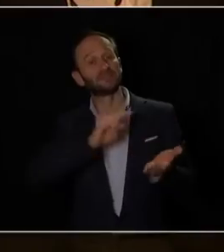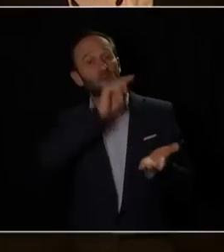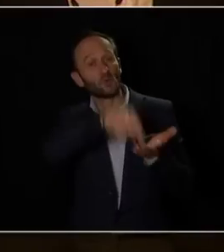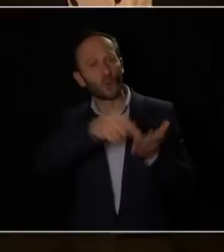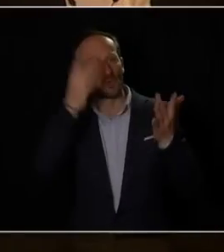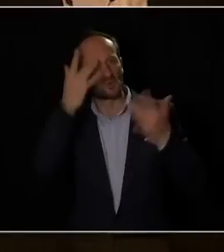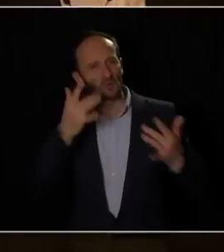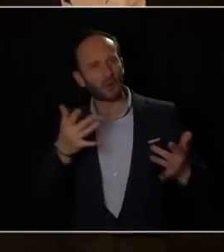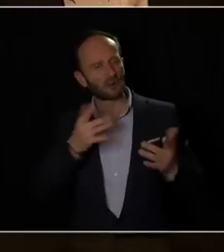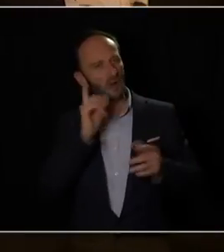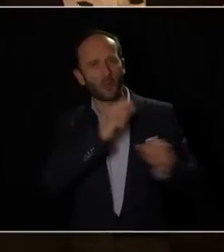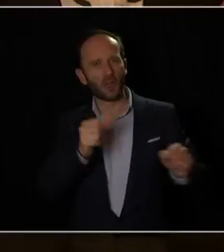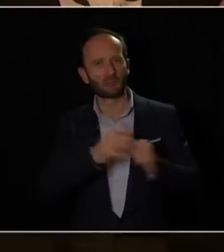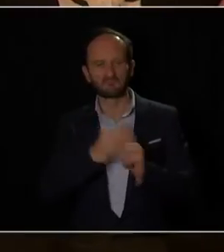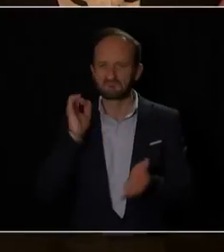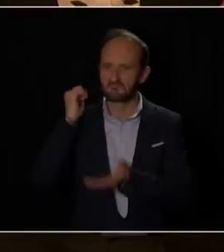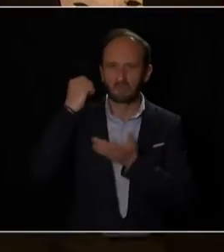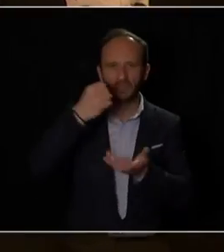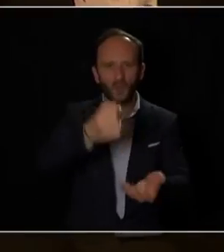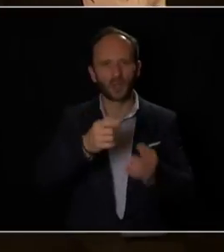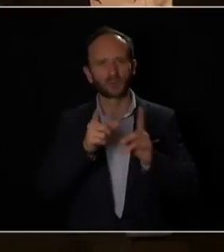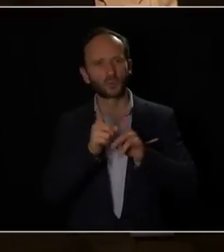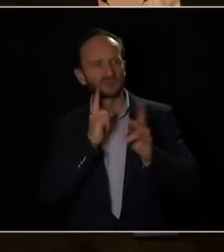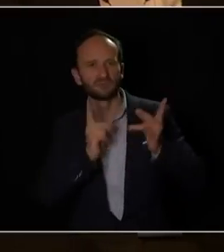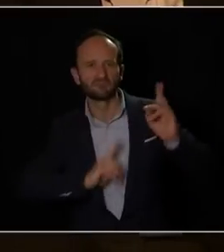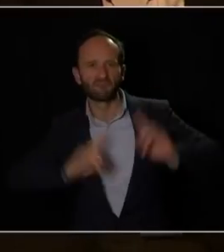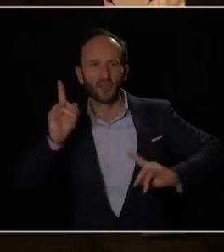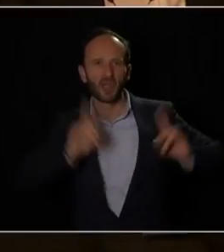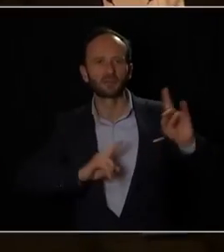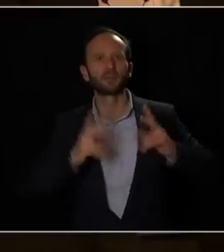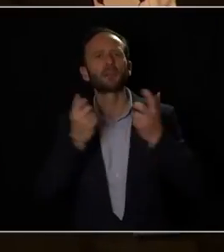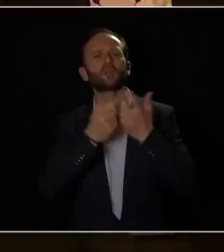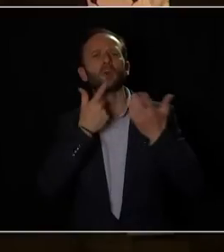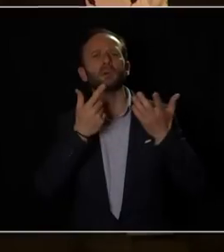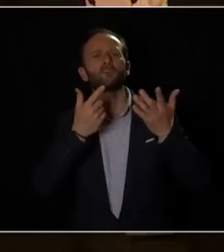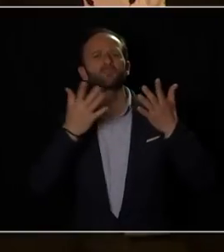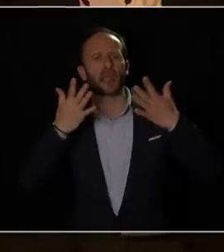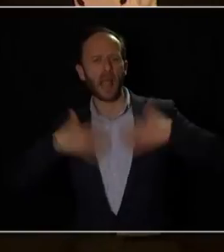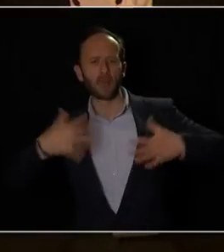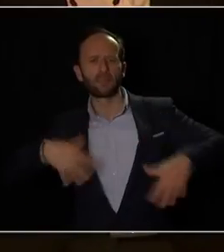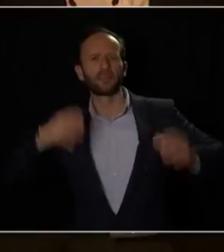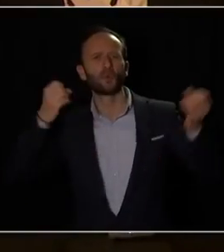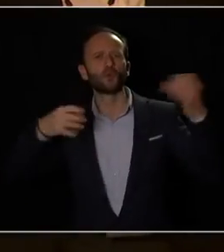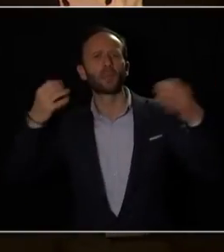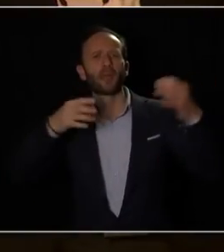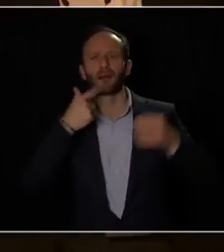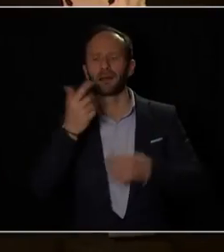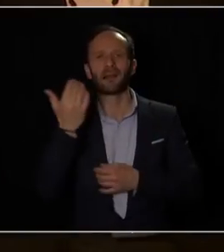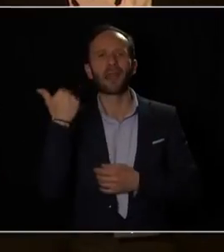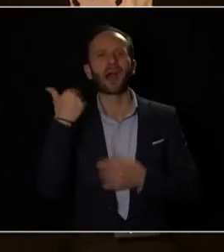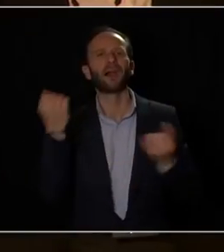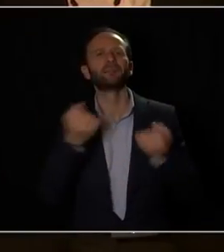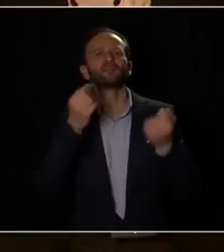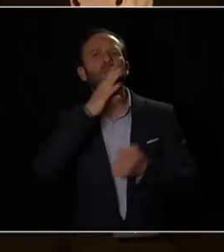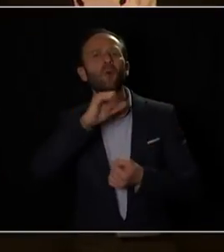patrimoniales, mais aussi festives, à l'image des habits de lumière que Dijon a revêtus avec les animations